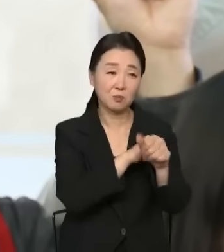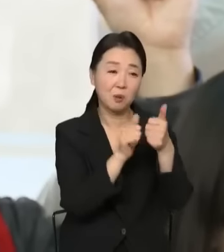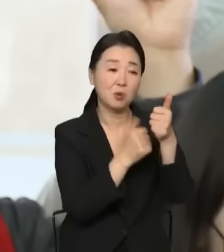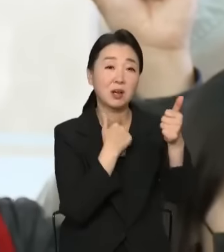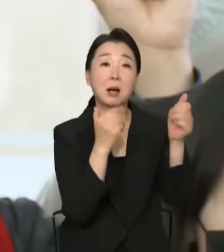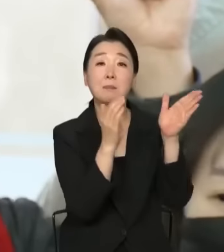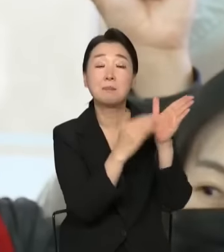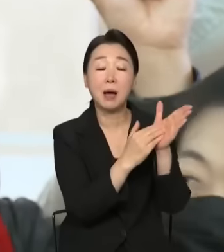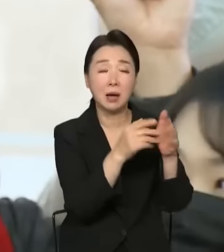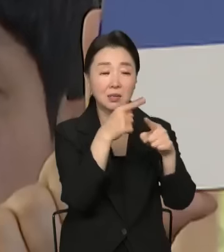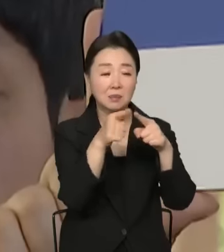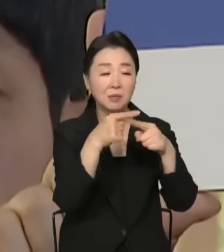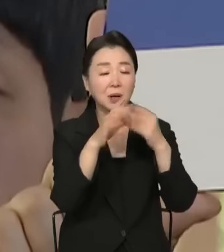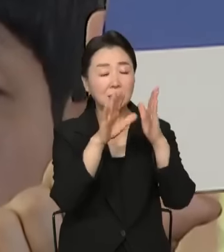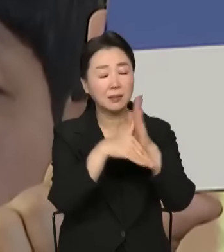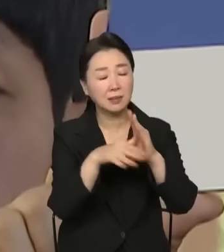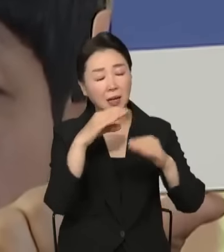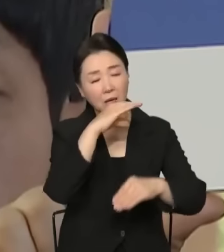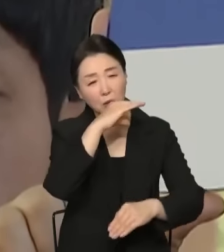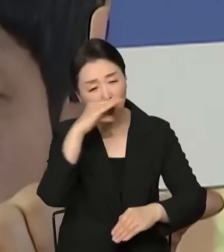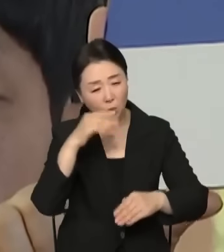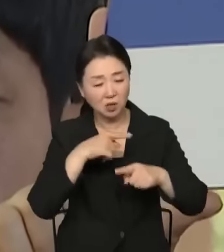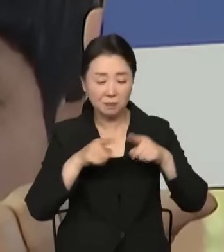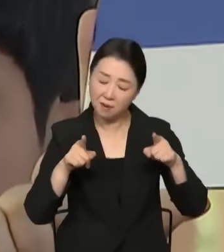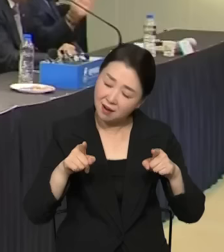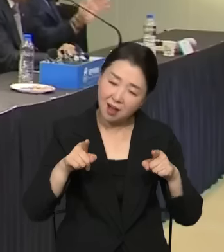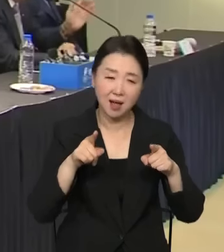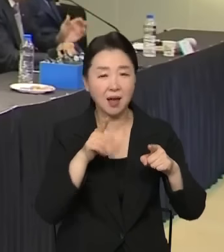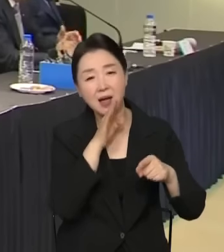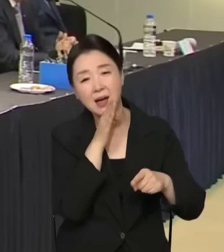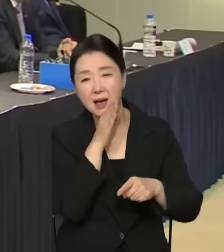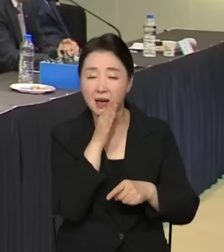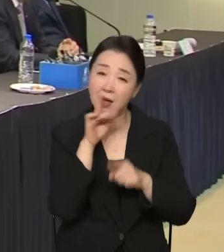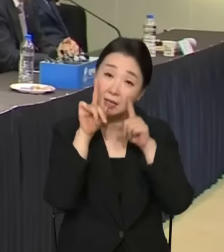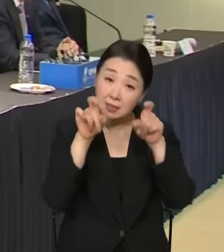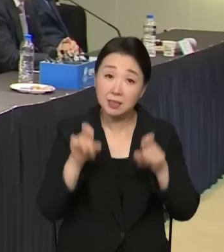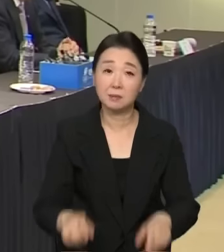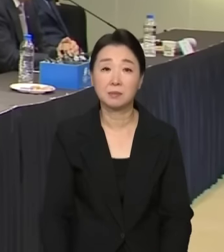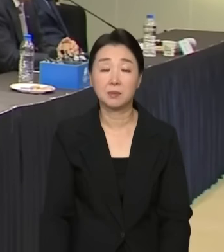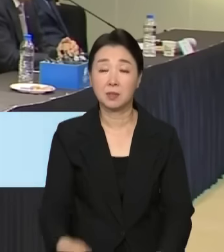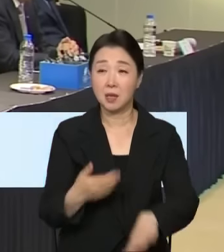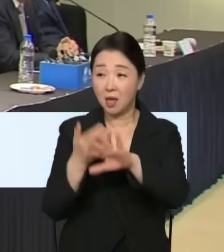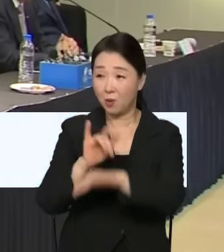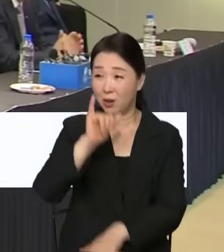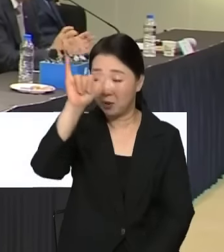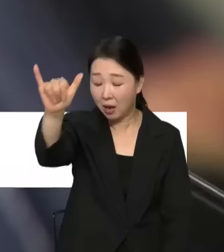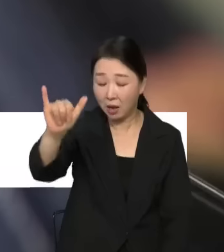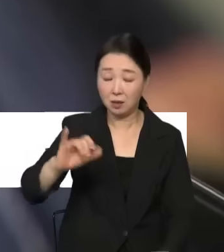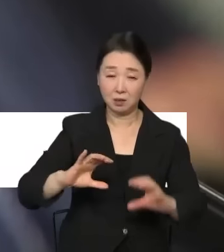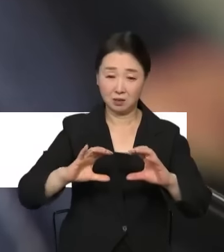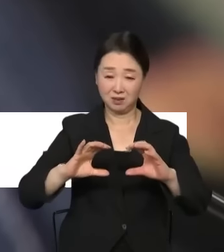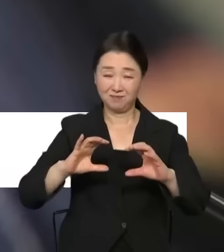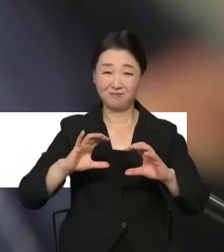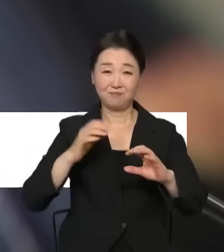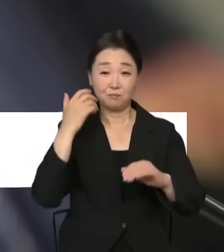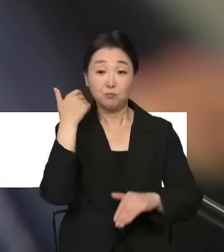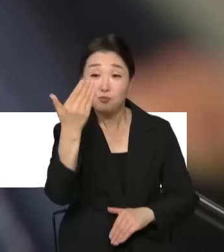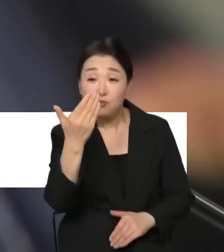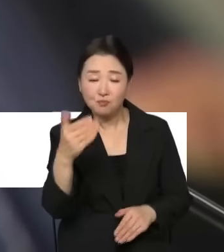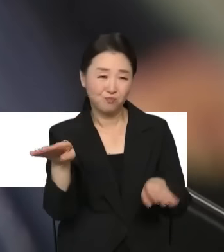터라 심사 과정의 공정성에 대한 우려도 뒤따랐습니다. 해외로 출국해 국회 문체위 현안 질의에 불참했던 이